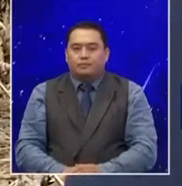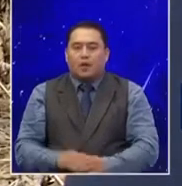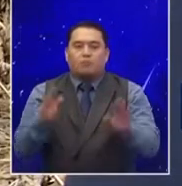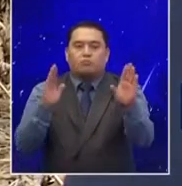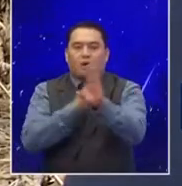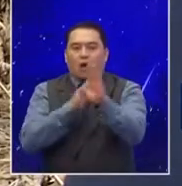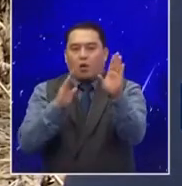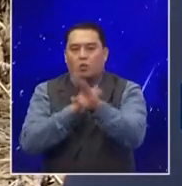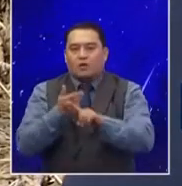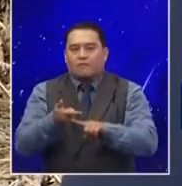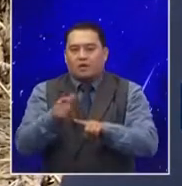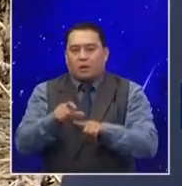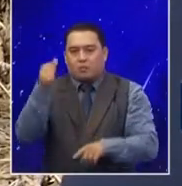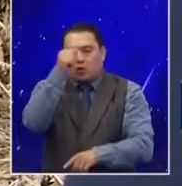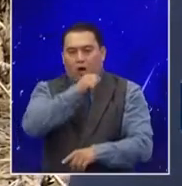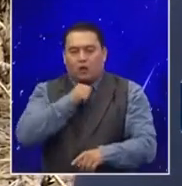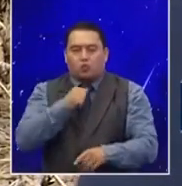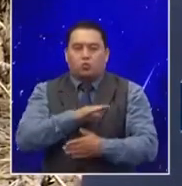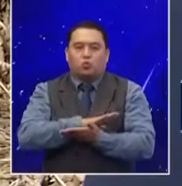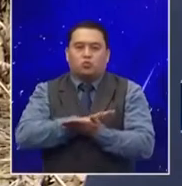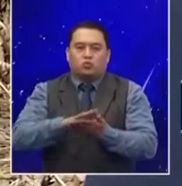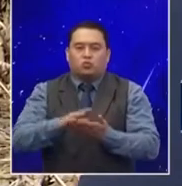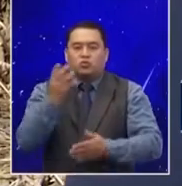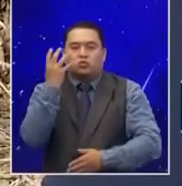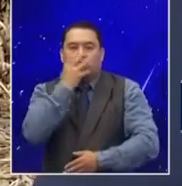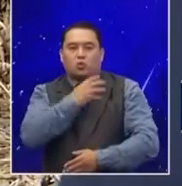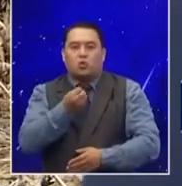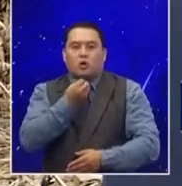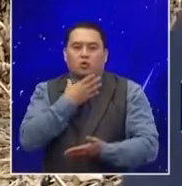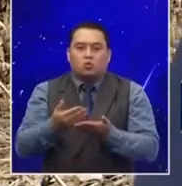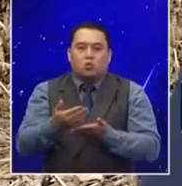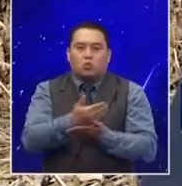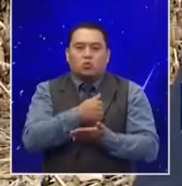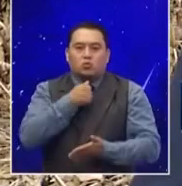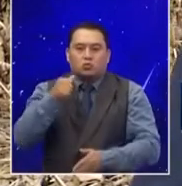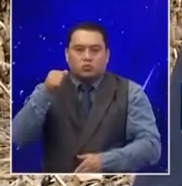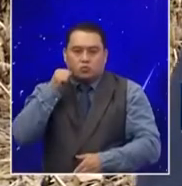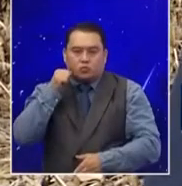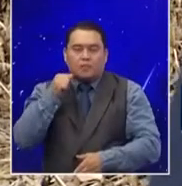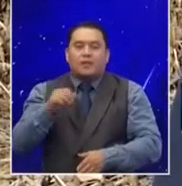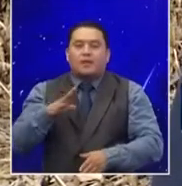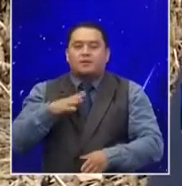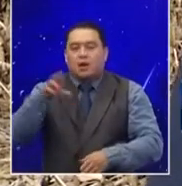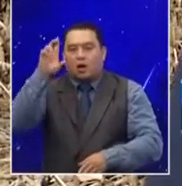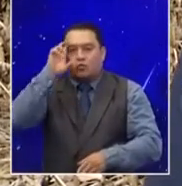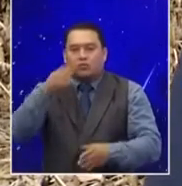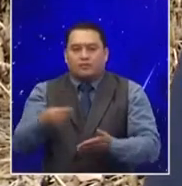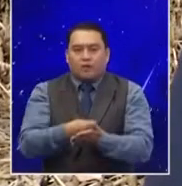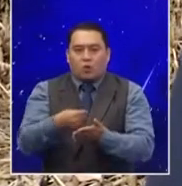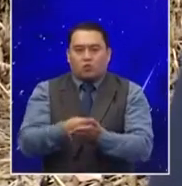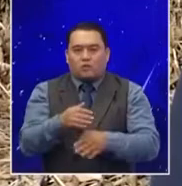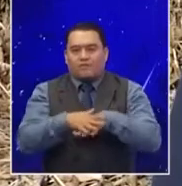Погодные условия этого года были особенно благоприятны. Оттуда и хороший урожай по сравнению с прошлым годом. Есть и государственная помощь в виде